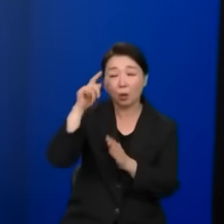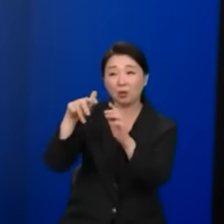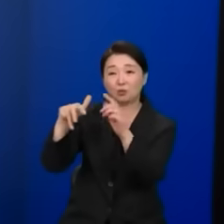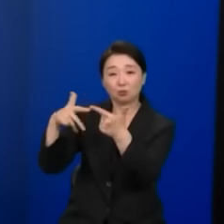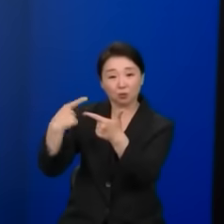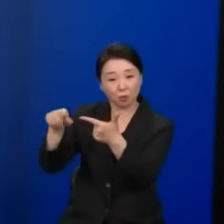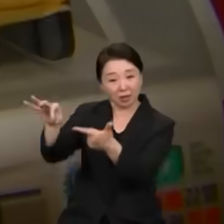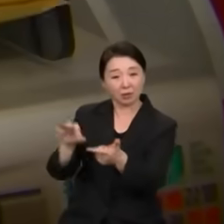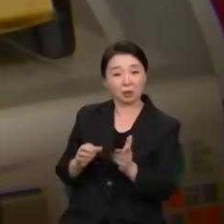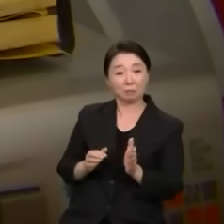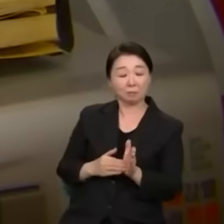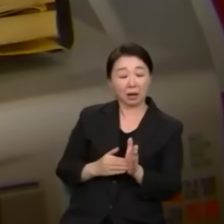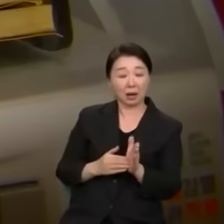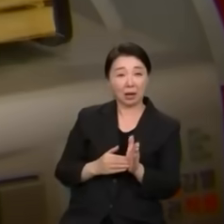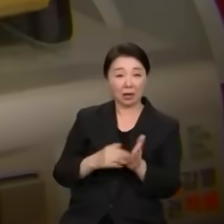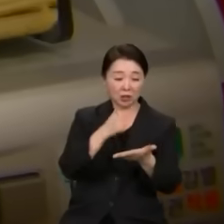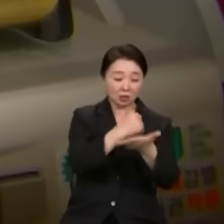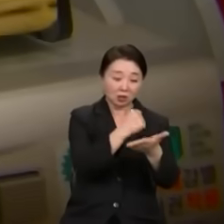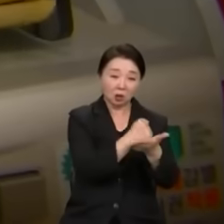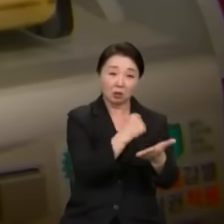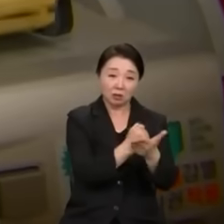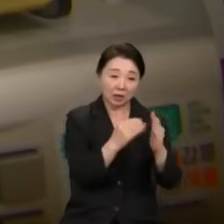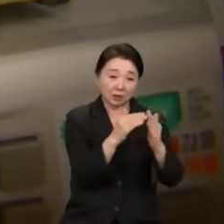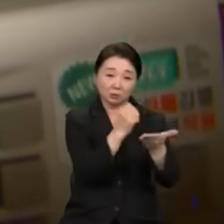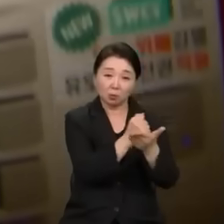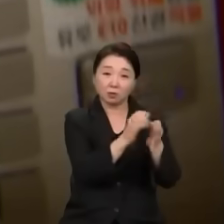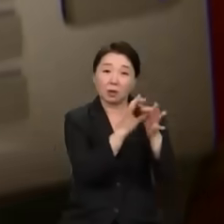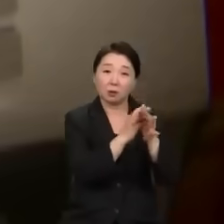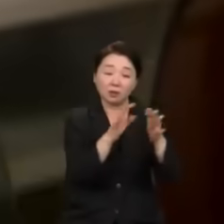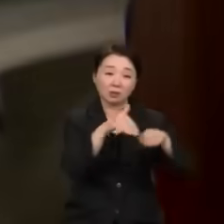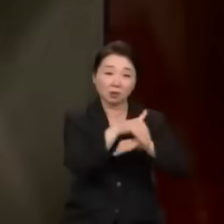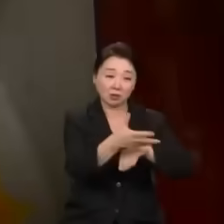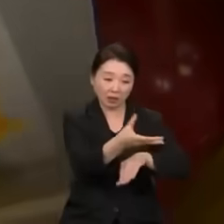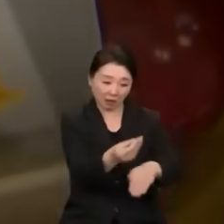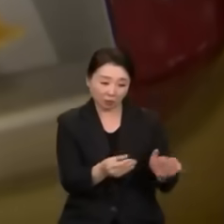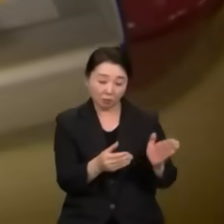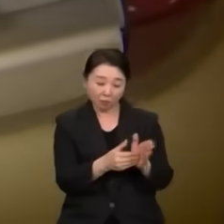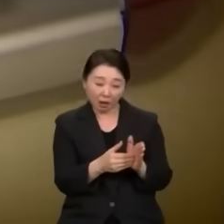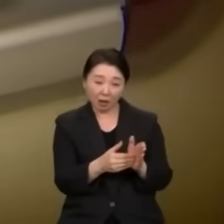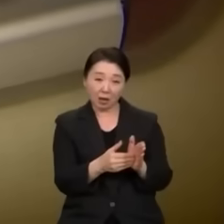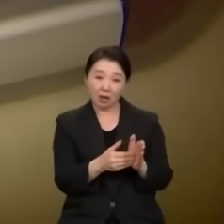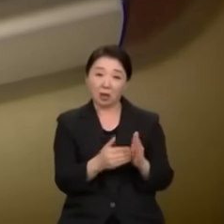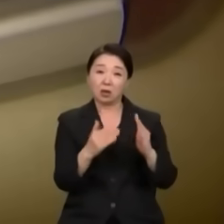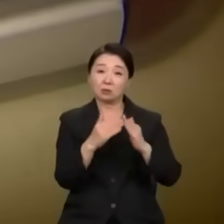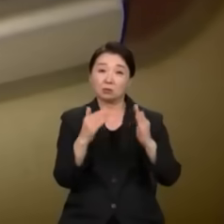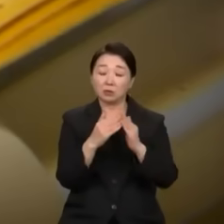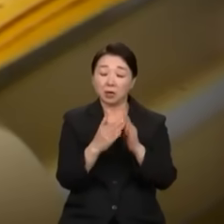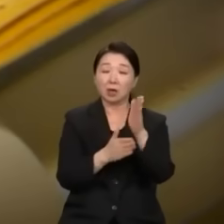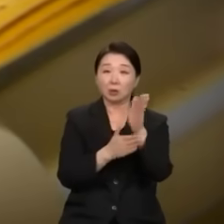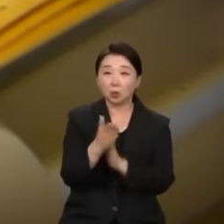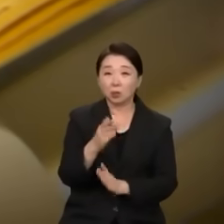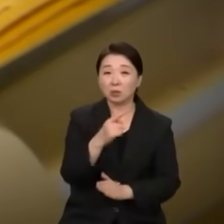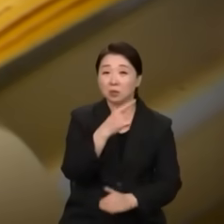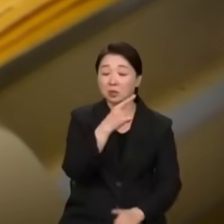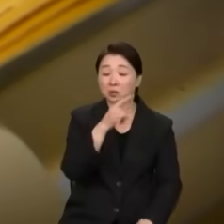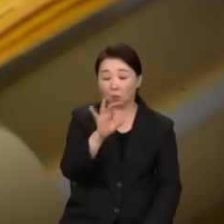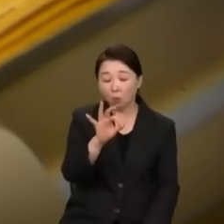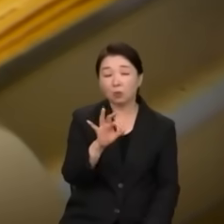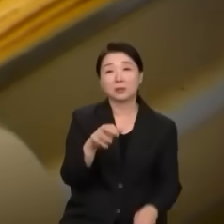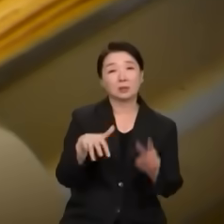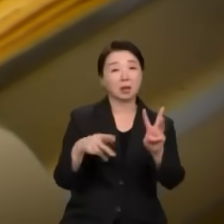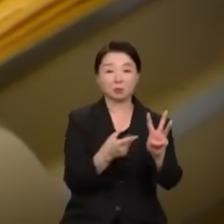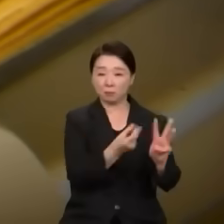원, 청약 통장 등을 재원으로 정책 대출에 활용하는 주택 도시 기금도 최대 3조 원 쓰기로